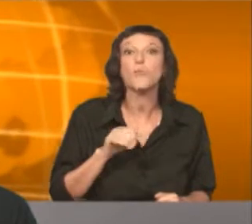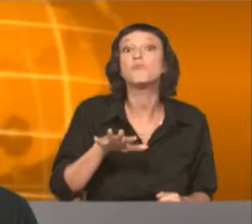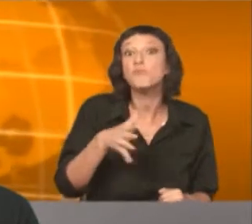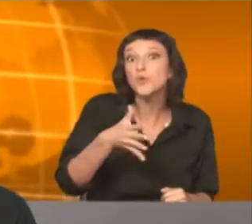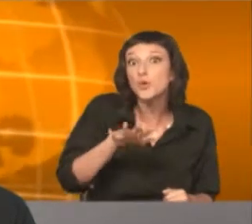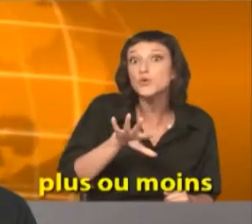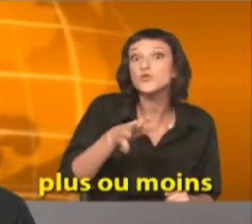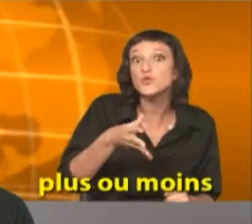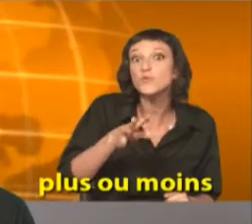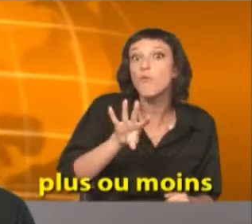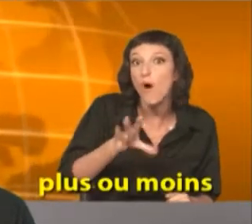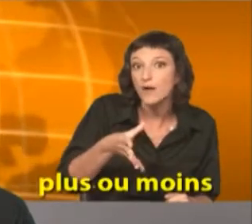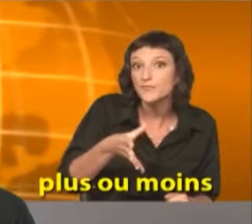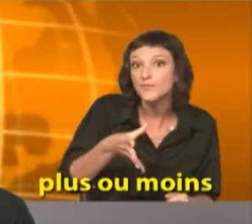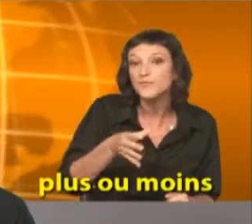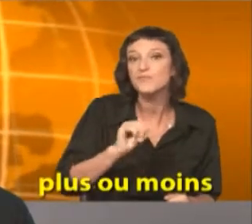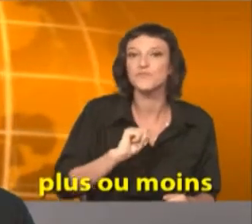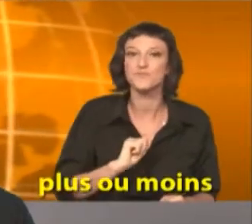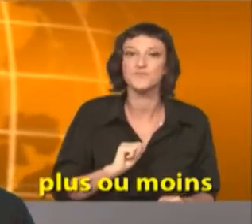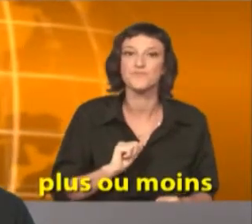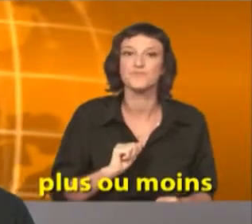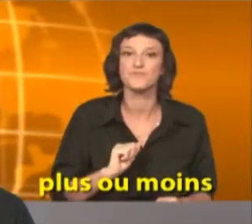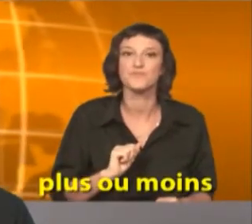suffire. Plus ou moins.